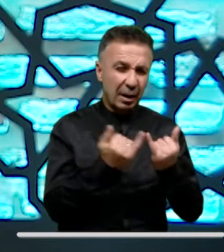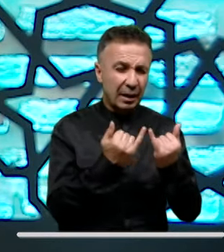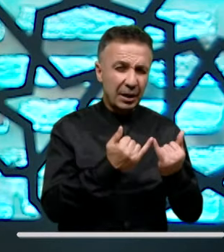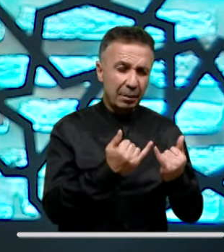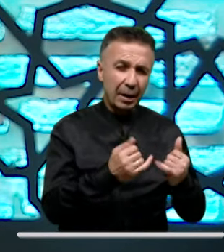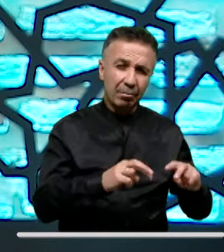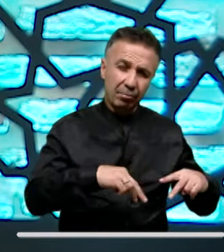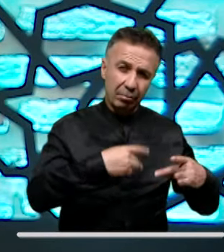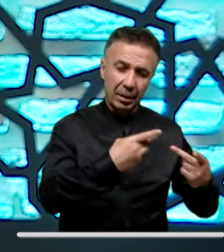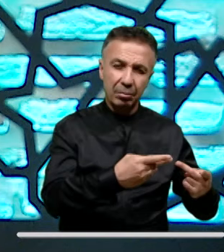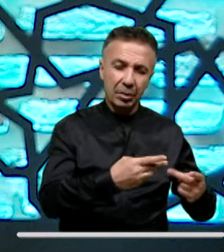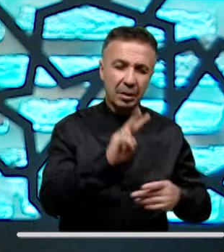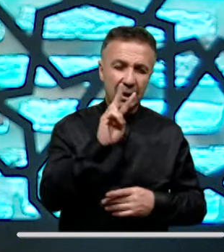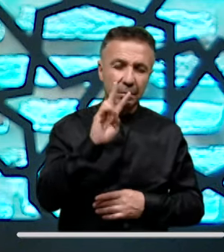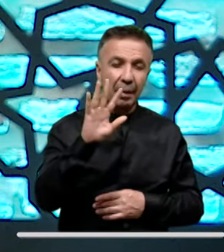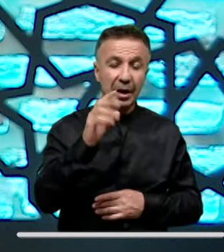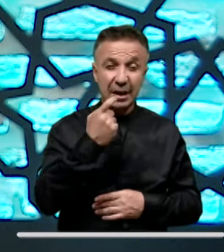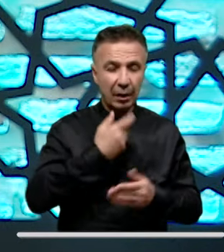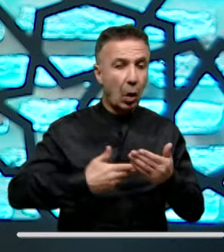Evet. 20-25 sene önce vermiş.